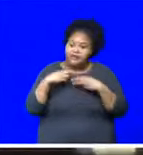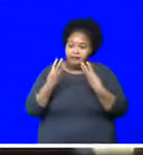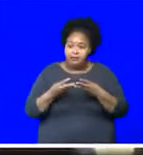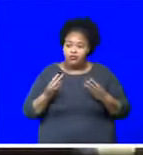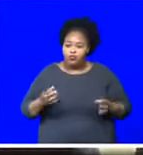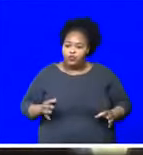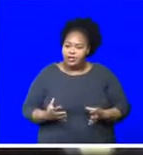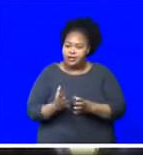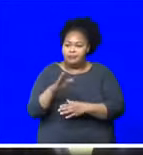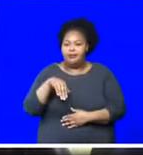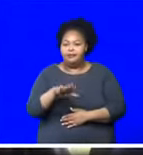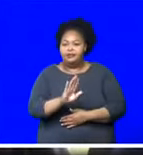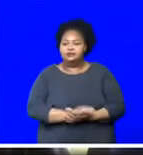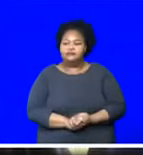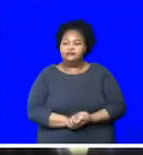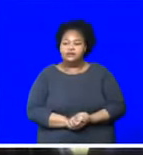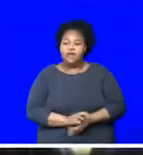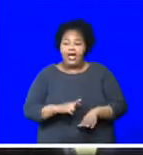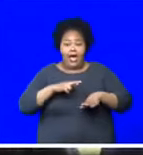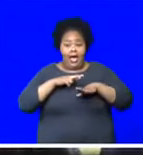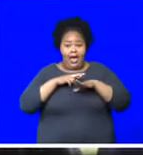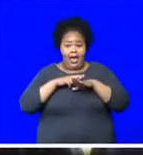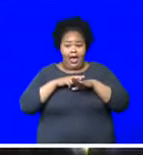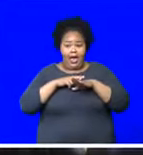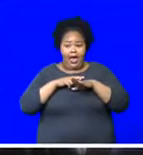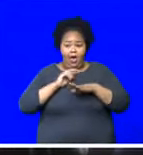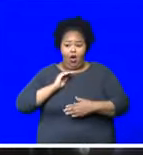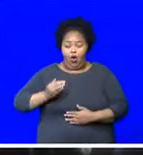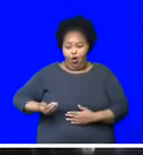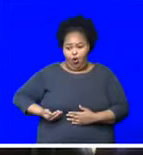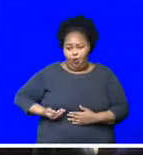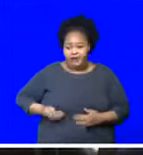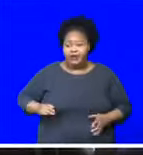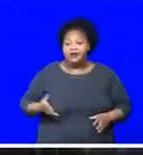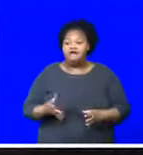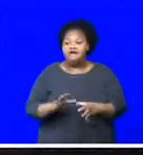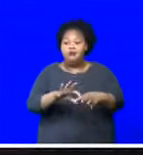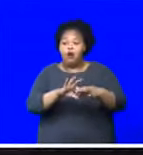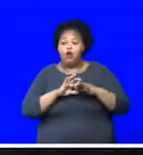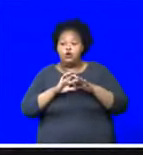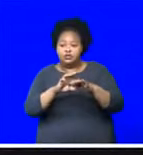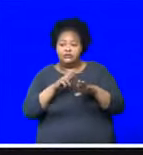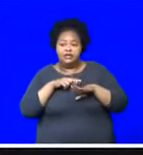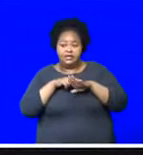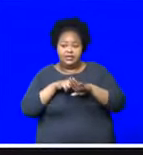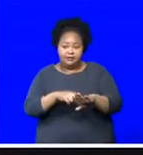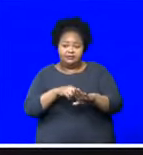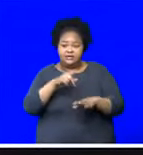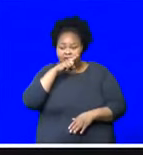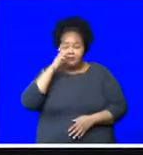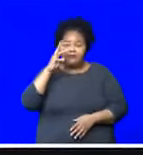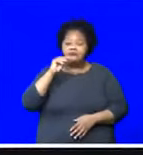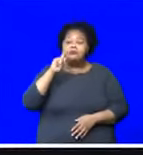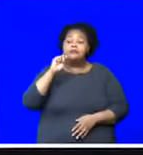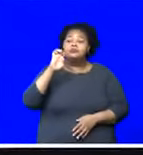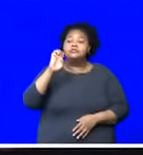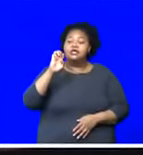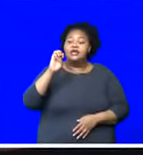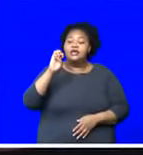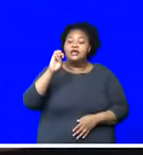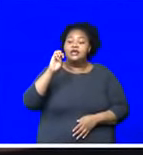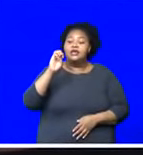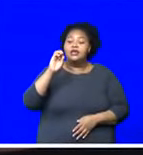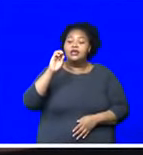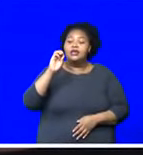bayokwenda. Sanele Mthefa lebekamelele inhlangano ye-Women Farmer Foundation uthi bayinhlangano babuka tindzaba tabo make